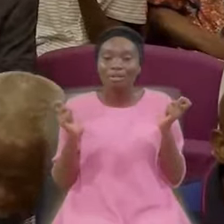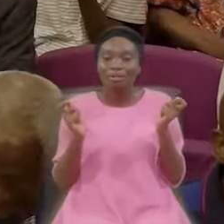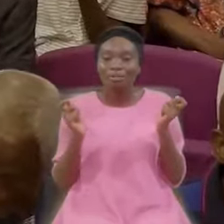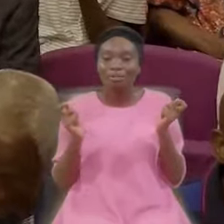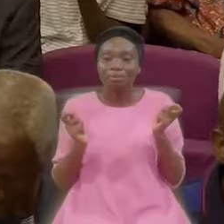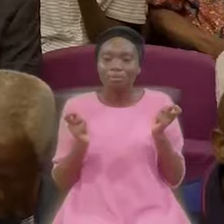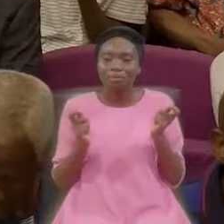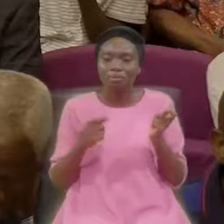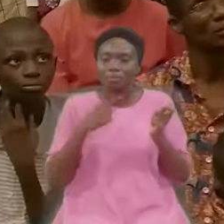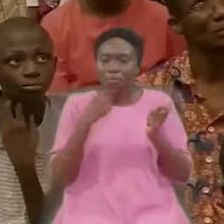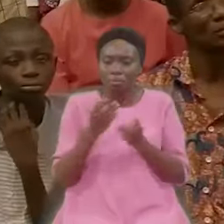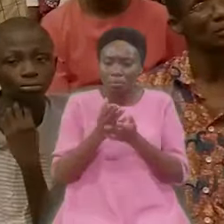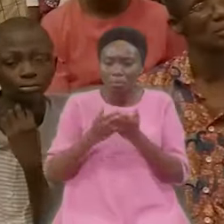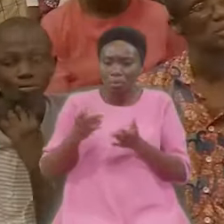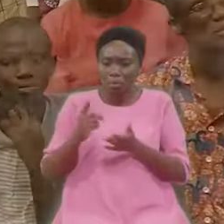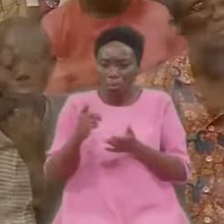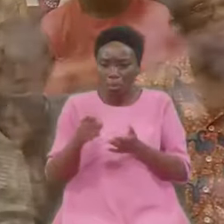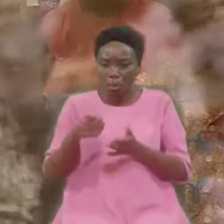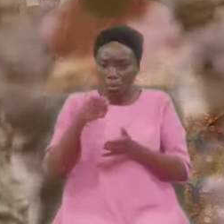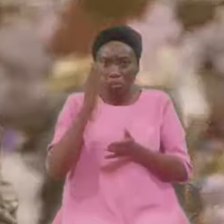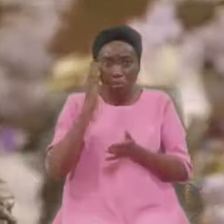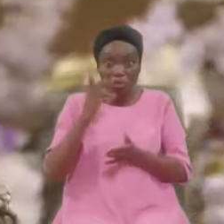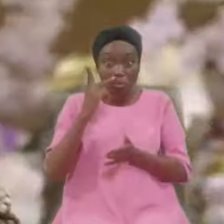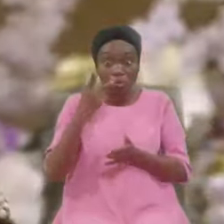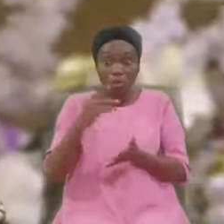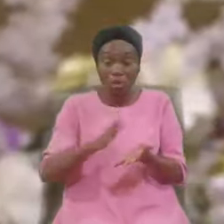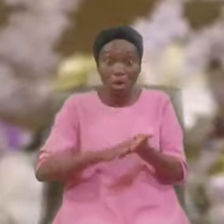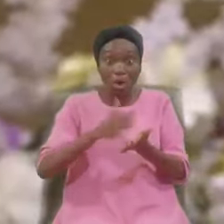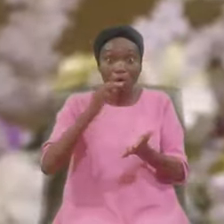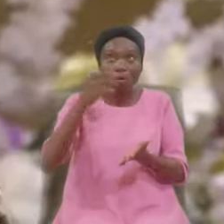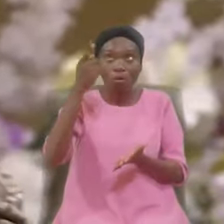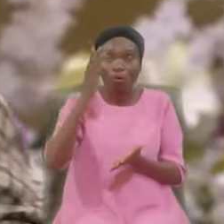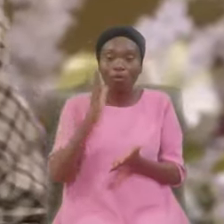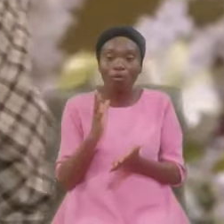Tell somebody beside you, you will see the glory of God tonight.